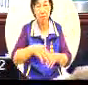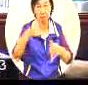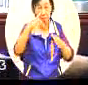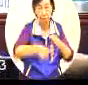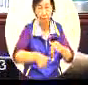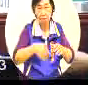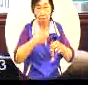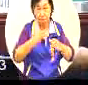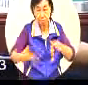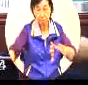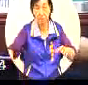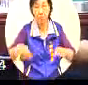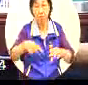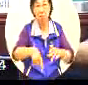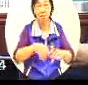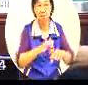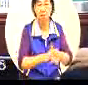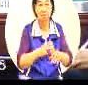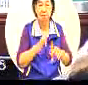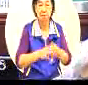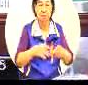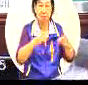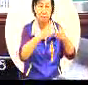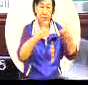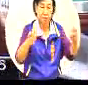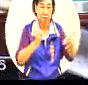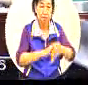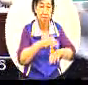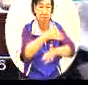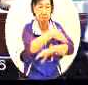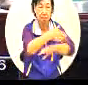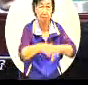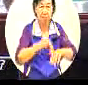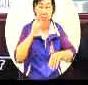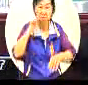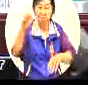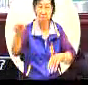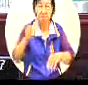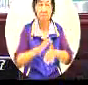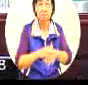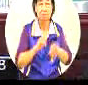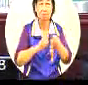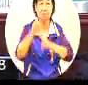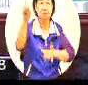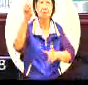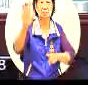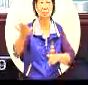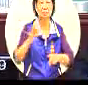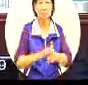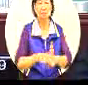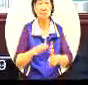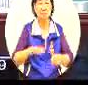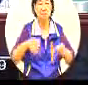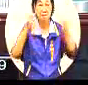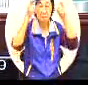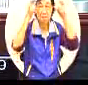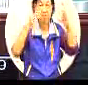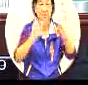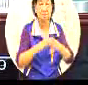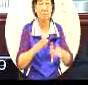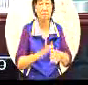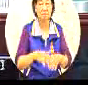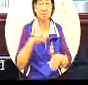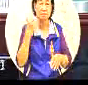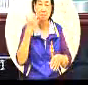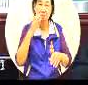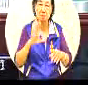间有很大的差距。现在我们在高雄市的部分，大概如果没有我们大高雄这